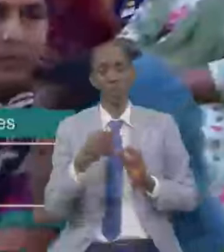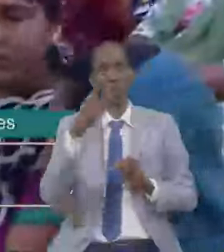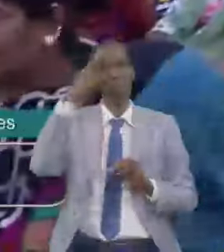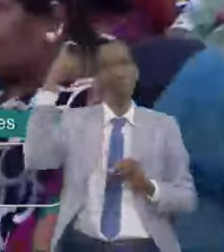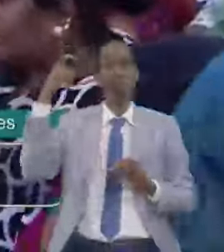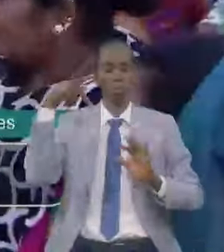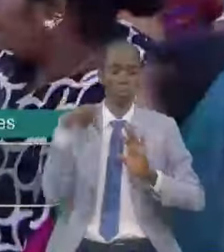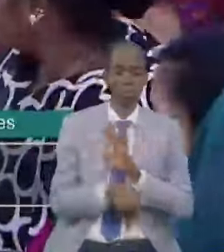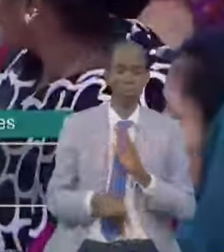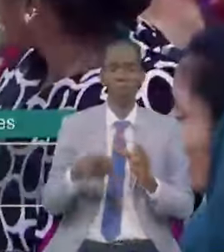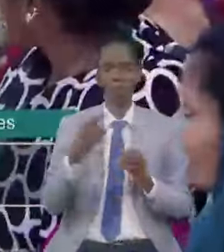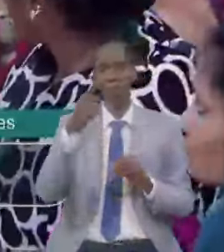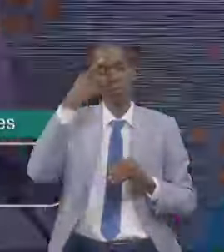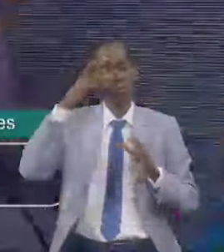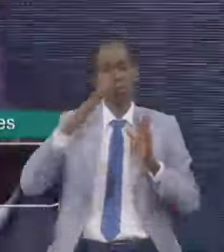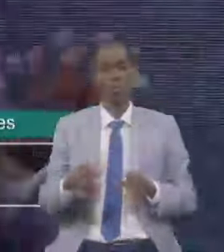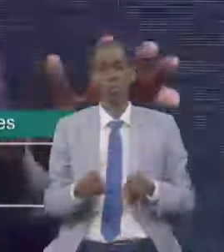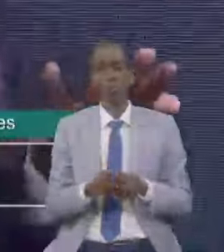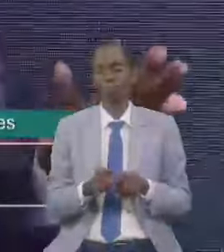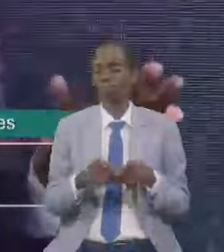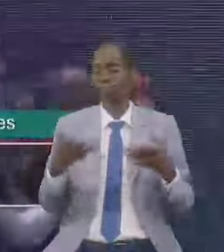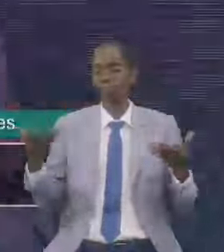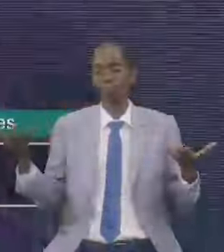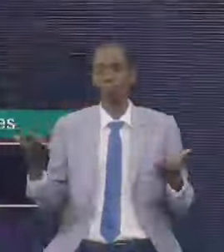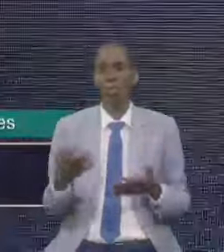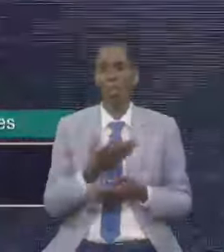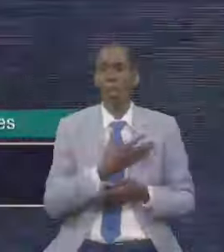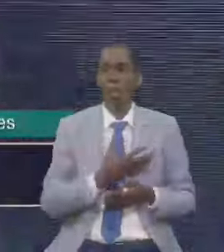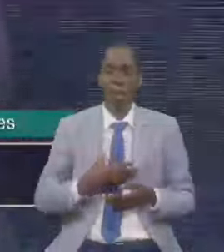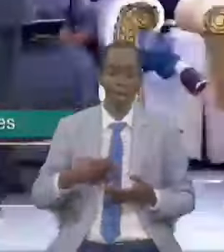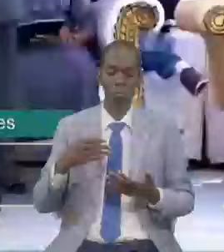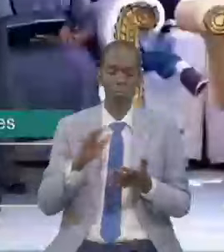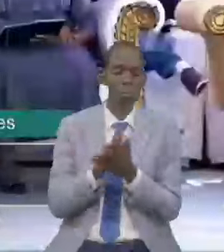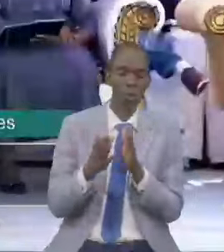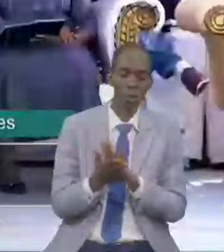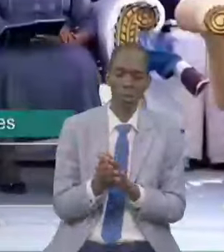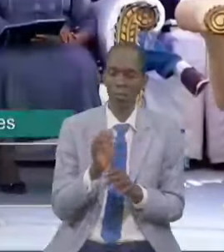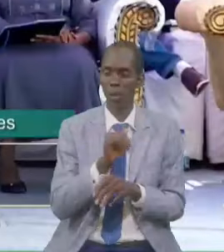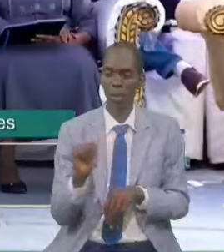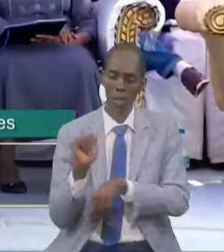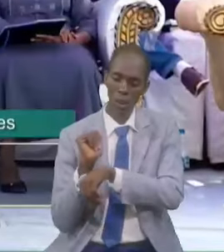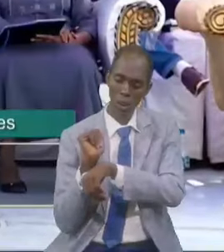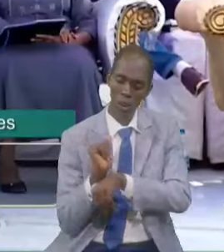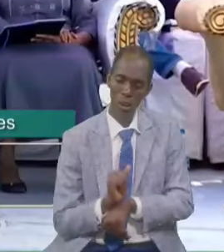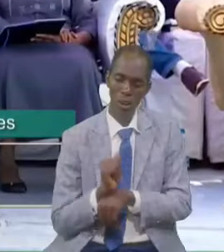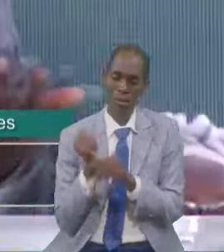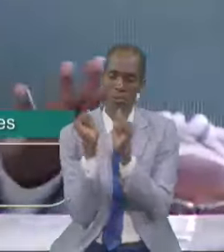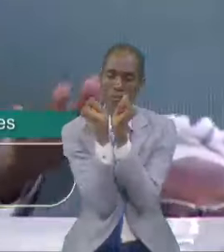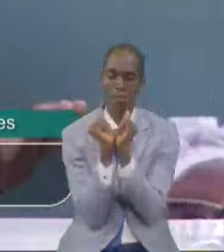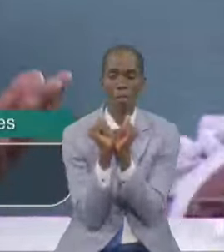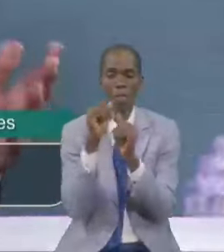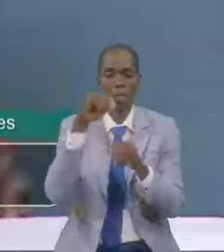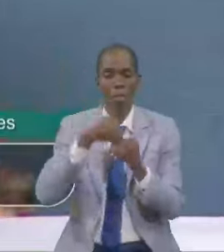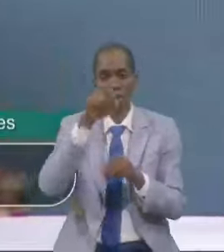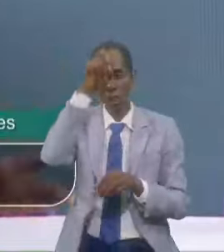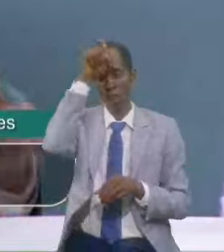కలను, కలగన్న వాణ్ణి చంపాలనుకున్నారు. Eventually he was a slave. చివరికి బానిస అయిపోయాడు. In Egypt. ఐగుప్తు దేశంలో. He could have